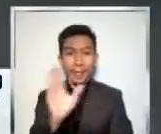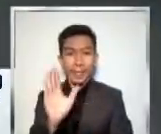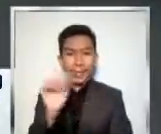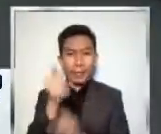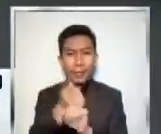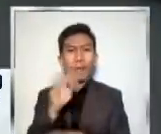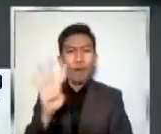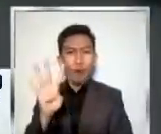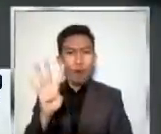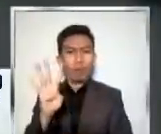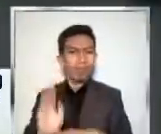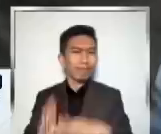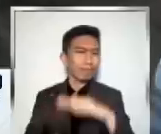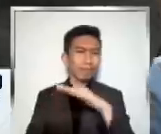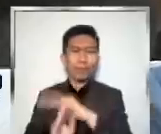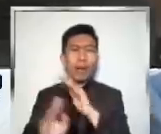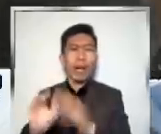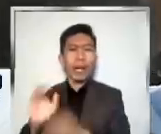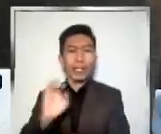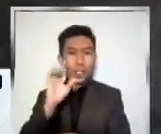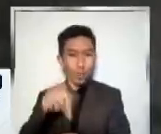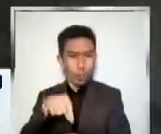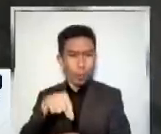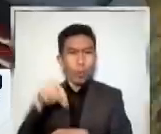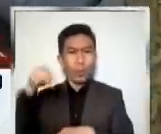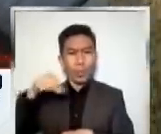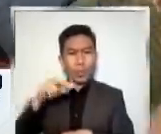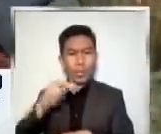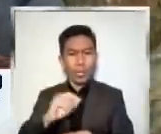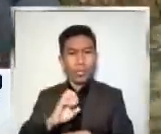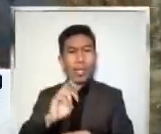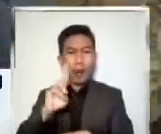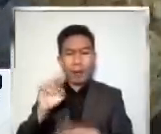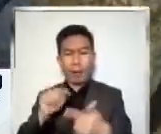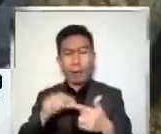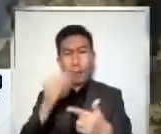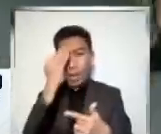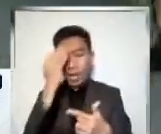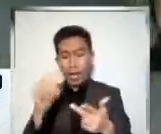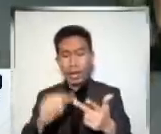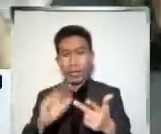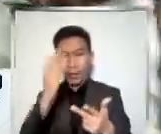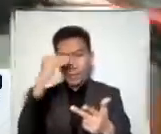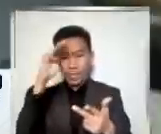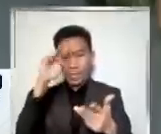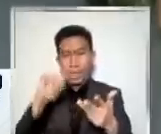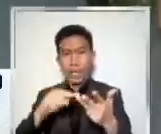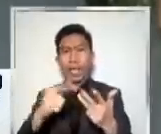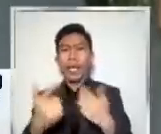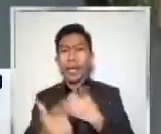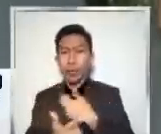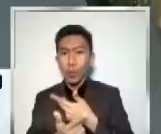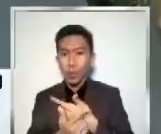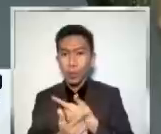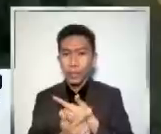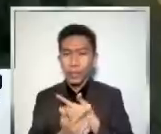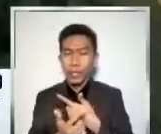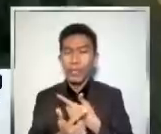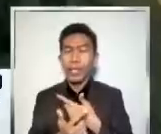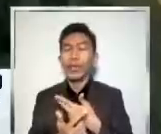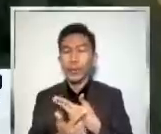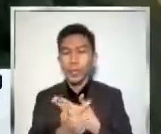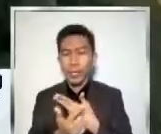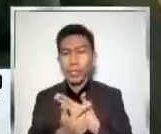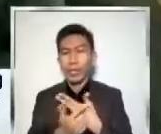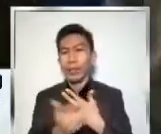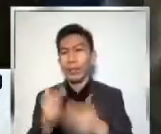Community Quarantine o ECQ sa Metro Manila, Bulacan, Cavite, Laguna at Rizal Pero kung ang mga mayor ng Metro Manila ang